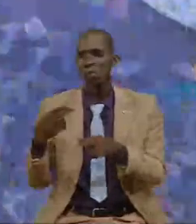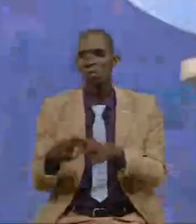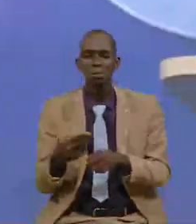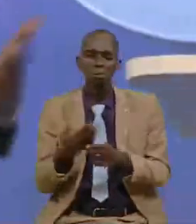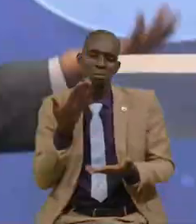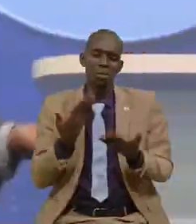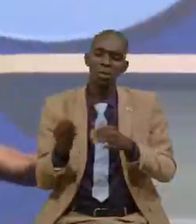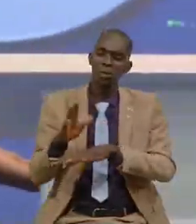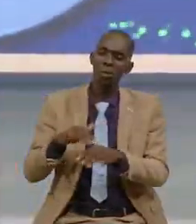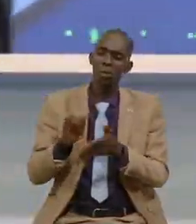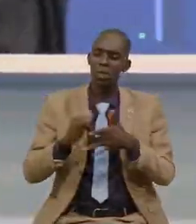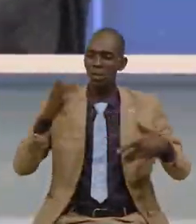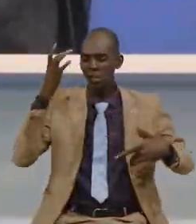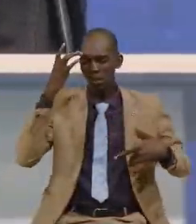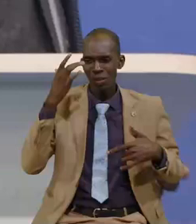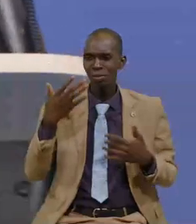d'oiseau.